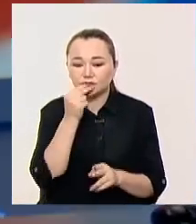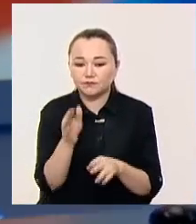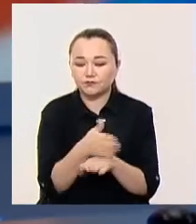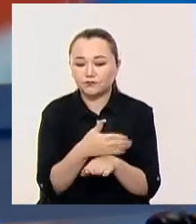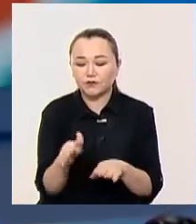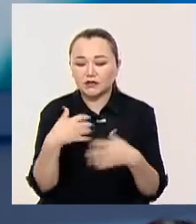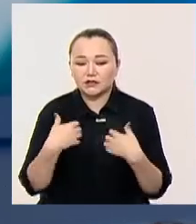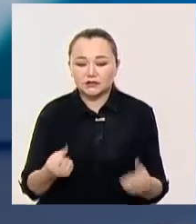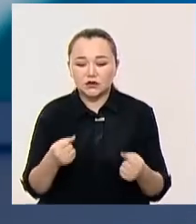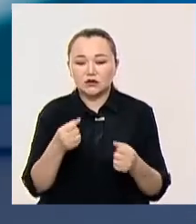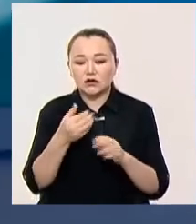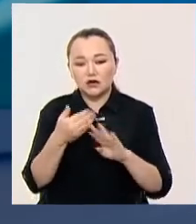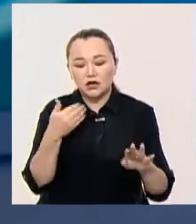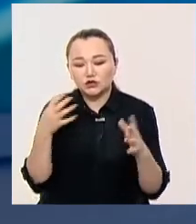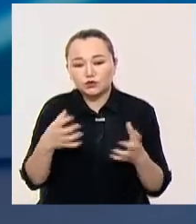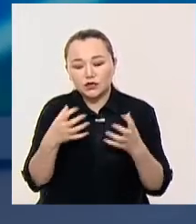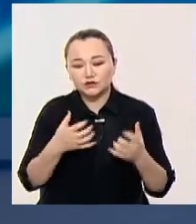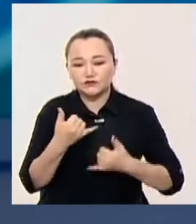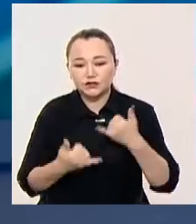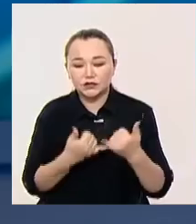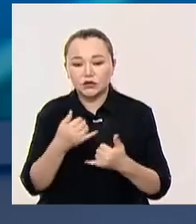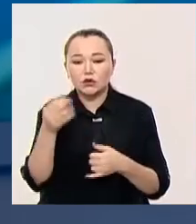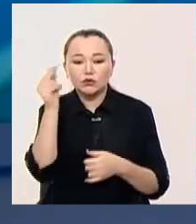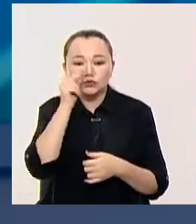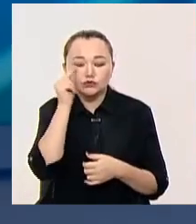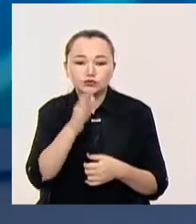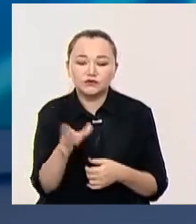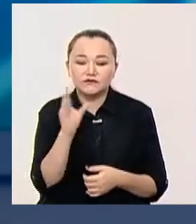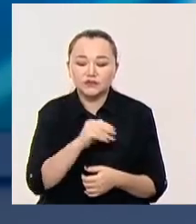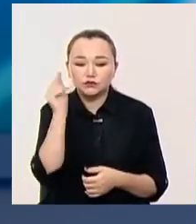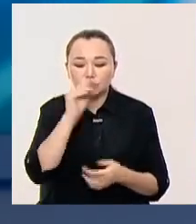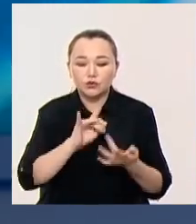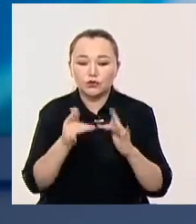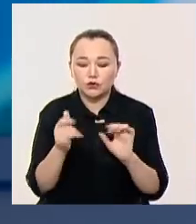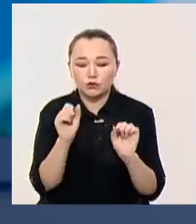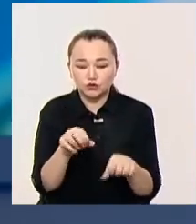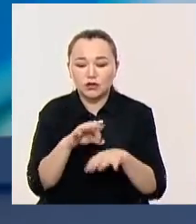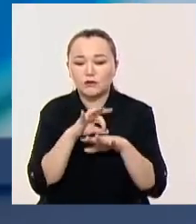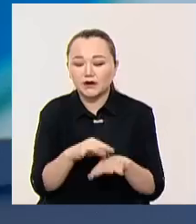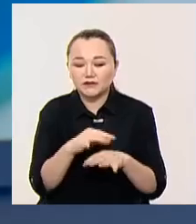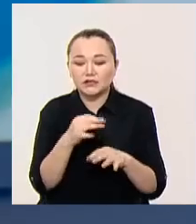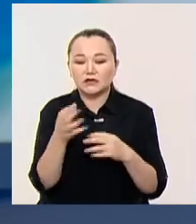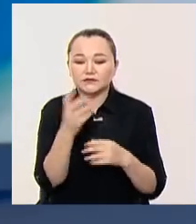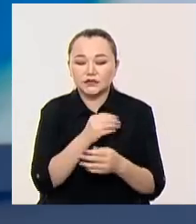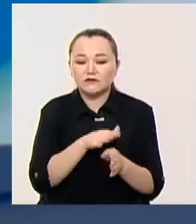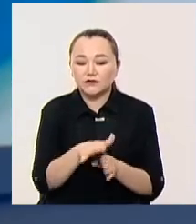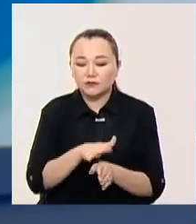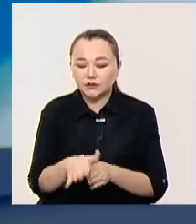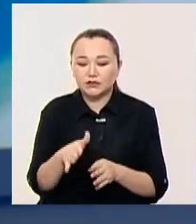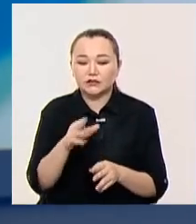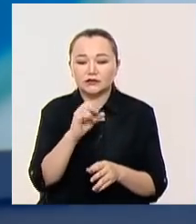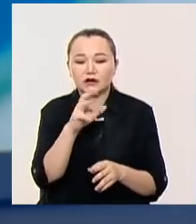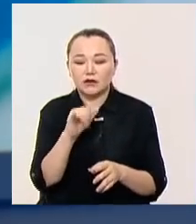ажыратып, денсаулықтарын ерте бастан күтуді меңгереді. Сабақтардың барлығын онлайн түрде өтуге болады. Ал тың жобаны жүзеге асыруға